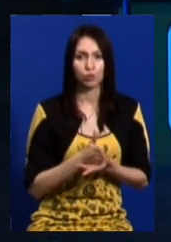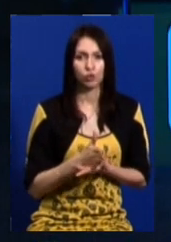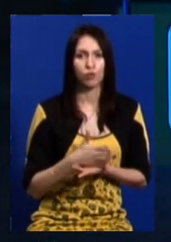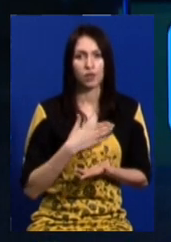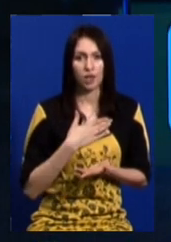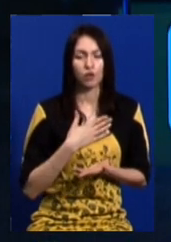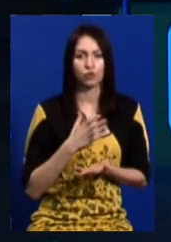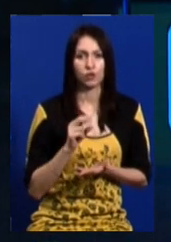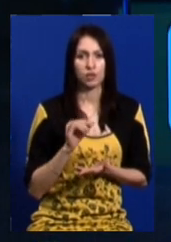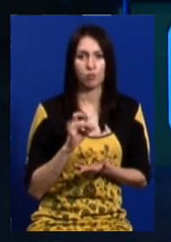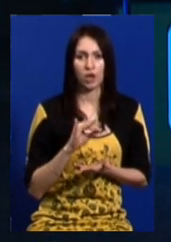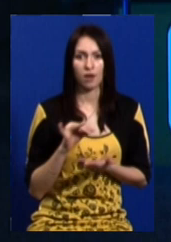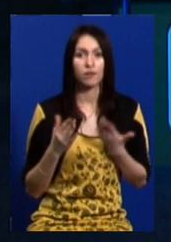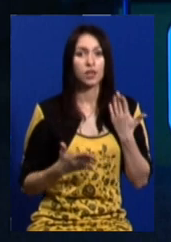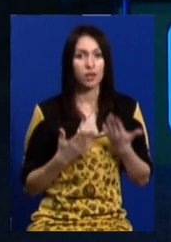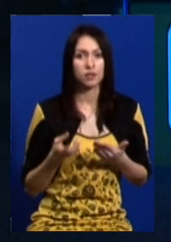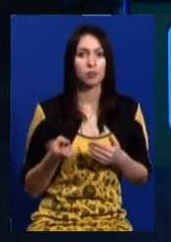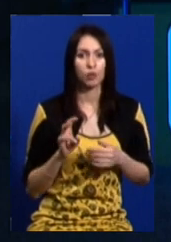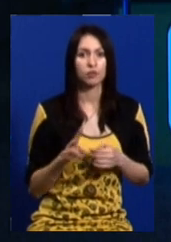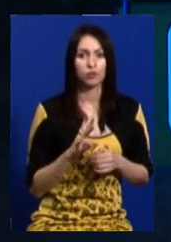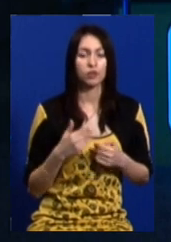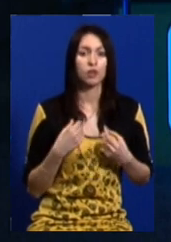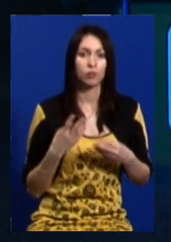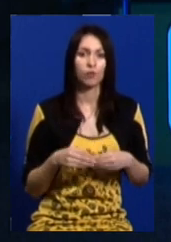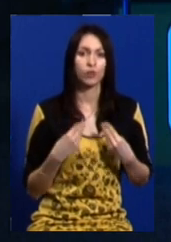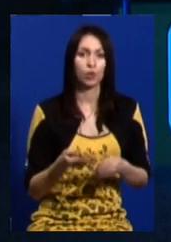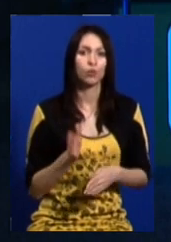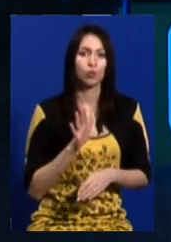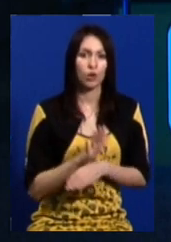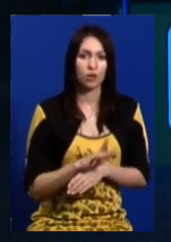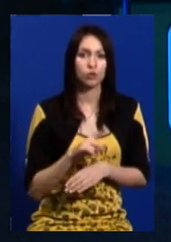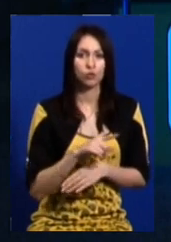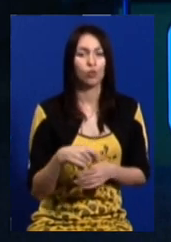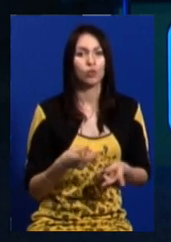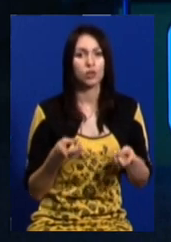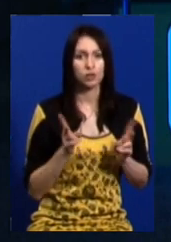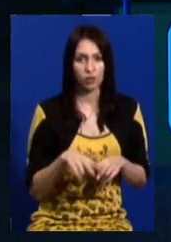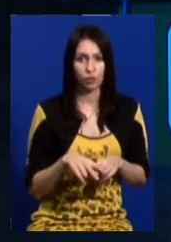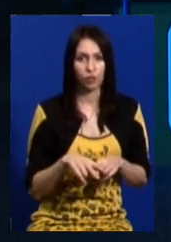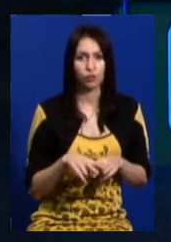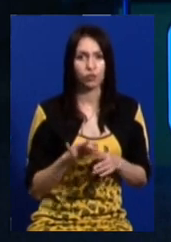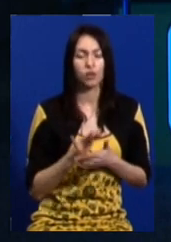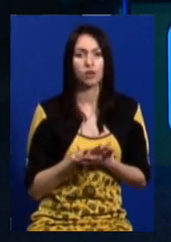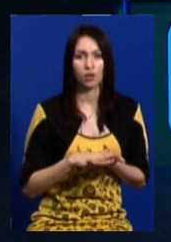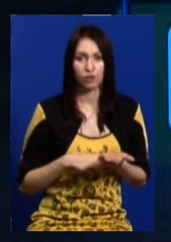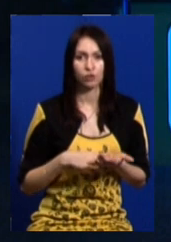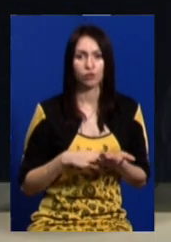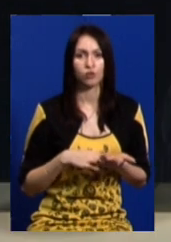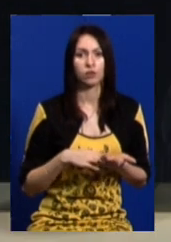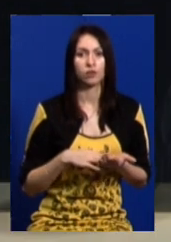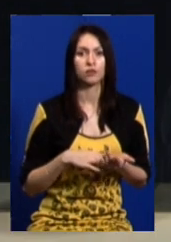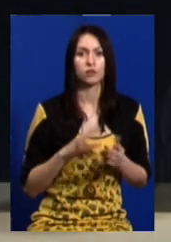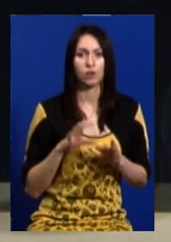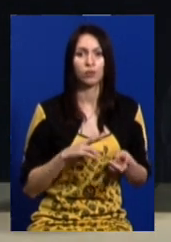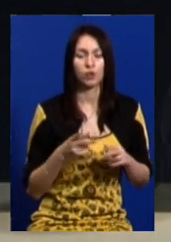наші ці парафії. Якщо приходить священик, я просто видаю указ, що він залишається настоятелем далі діючої парафії, з якої він перейшов,